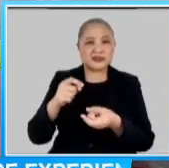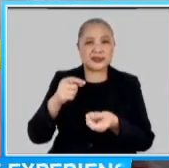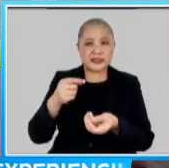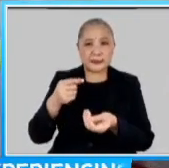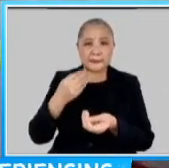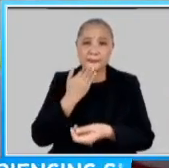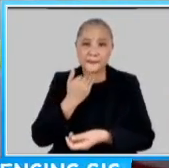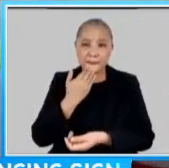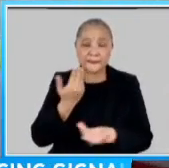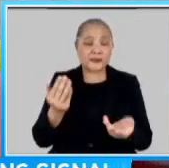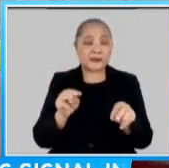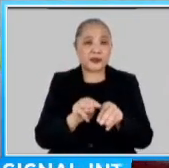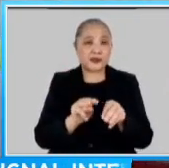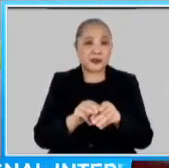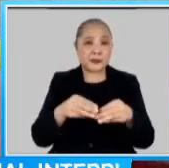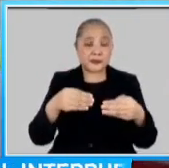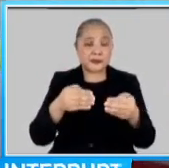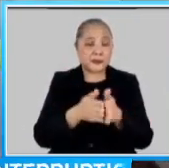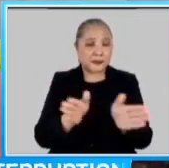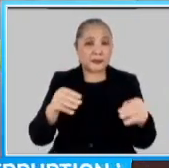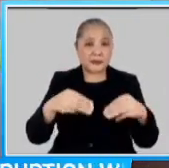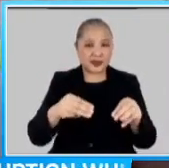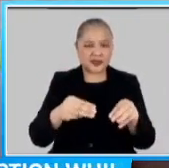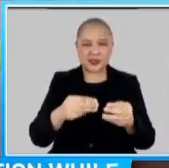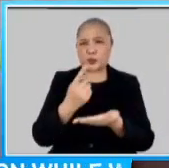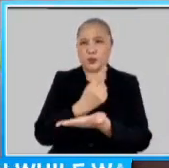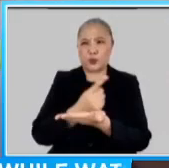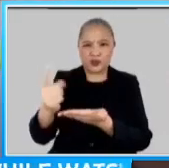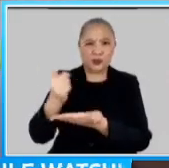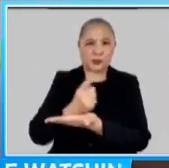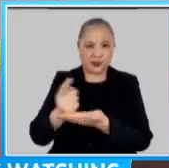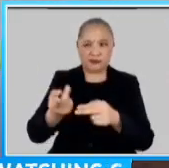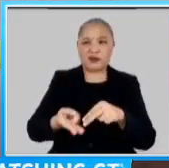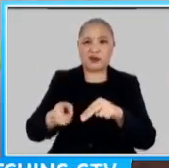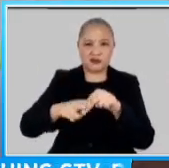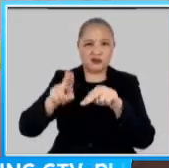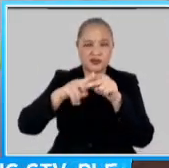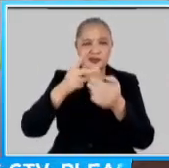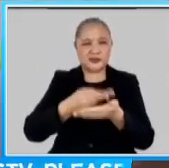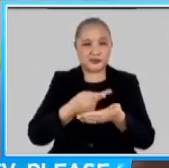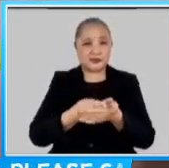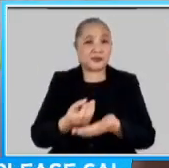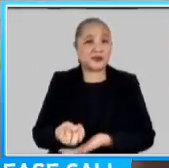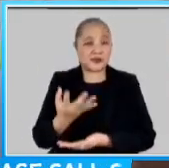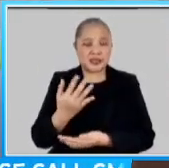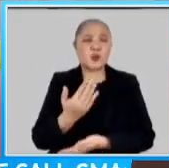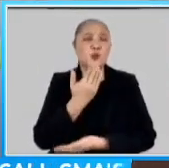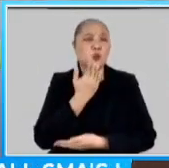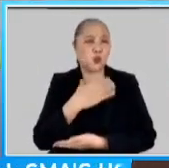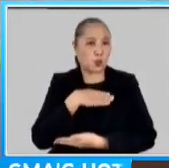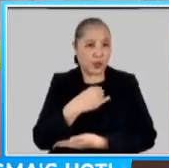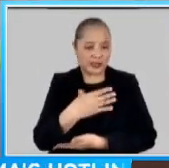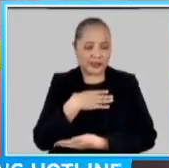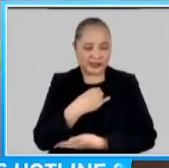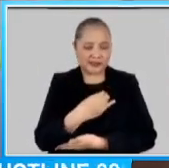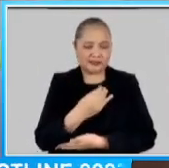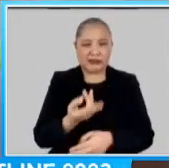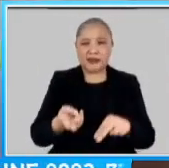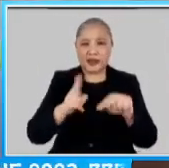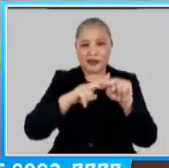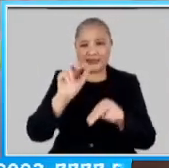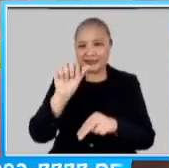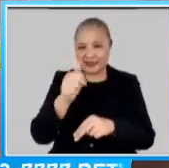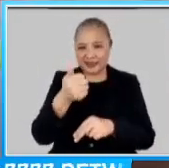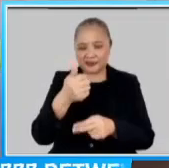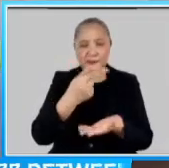Market. Lingguhan kasi kung magtaas ang presyo nito. Pinakamalaki ang itinasang presyo ang puting asukal na 10 piso kada kilo. Mula